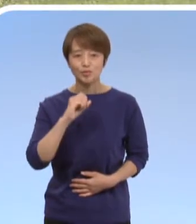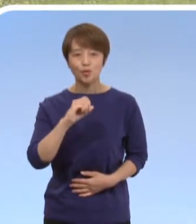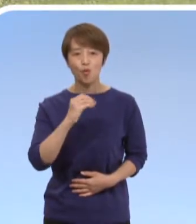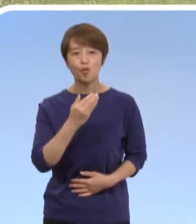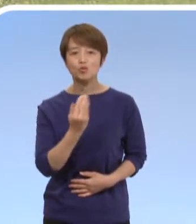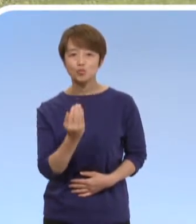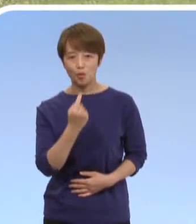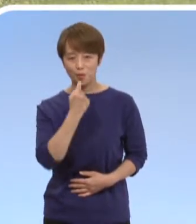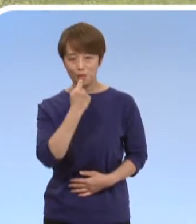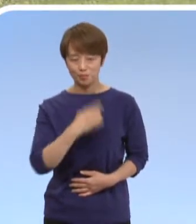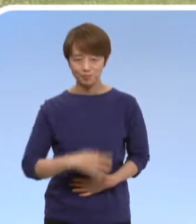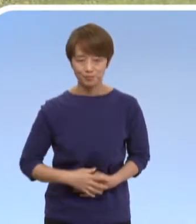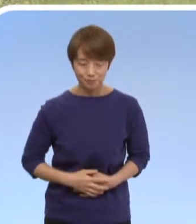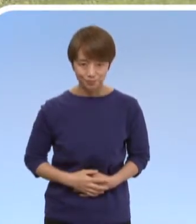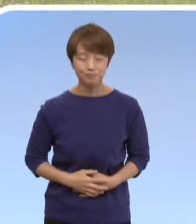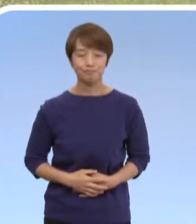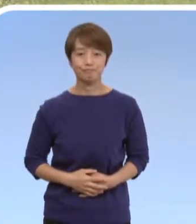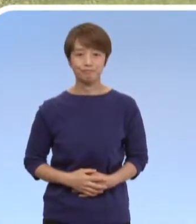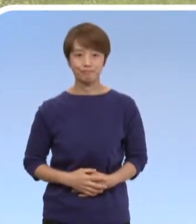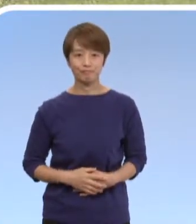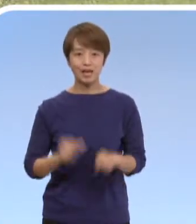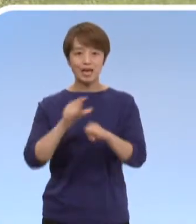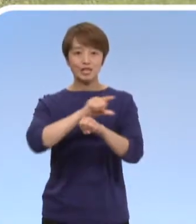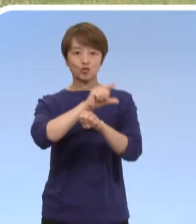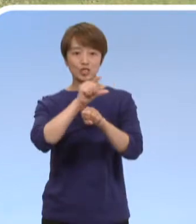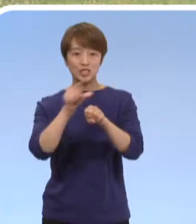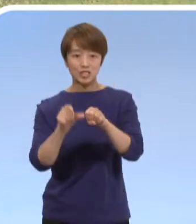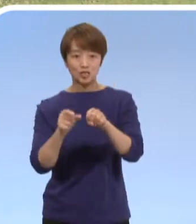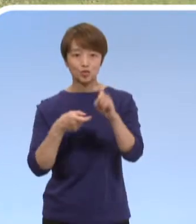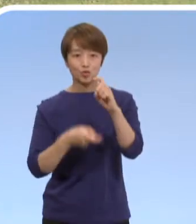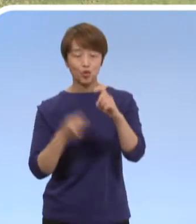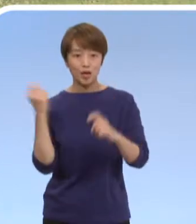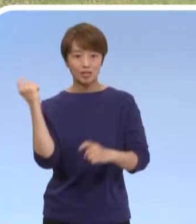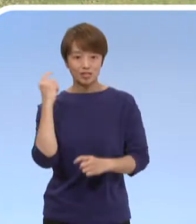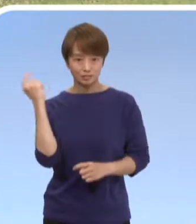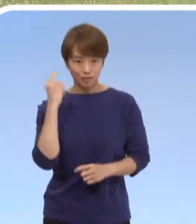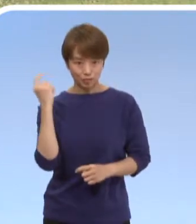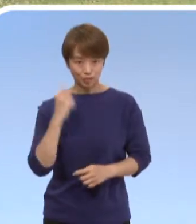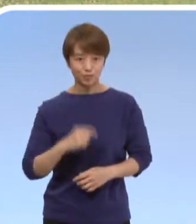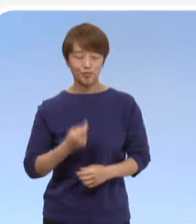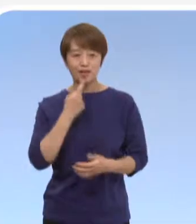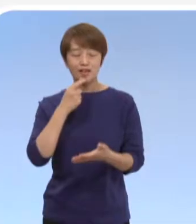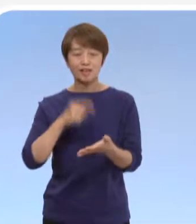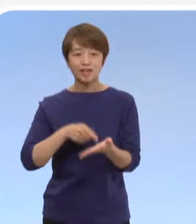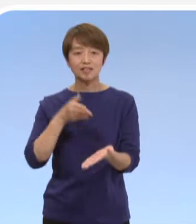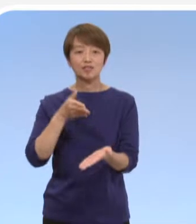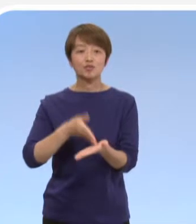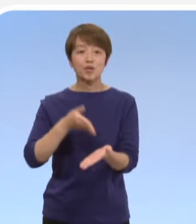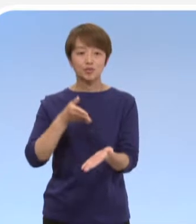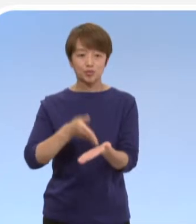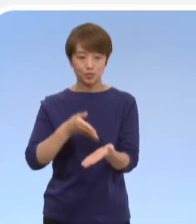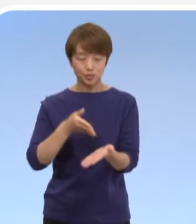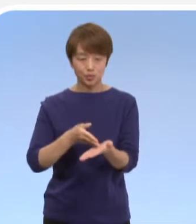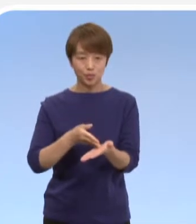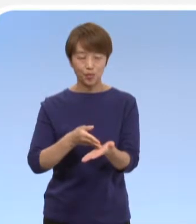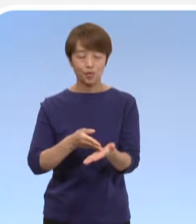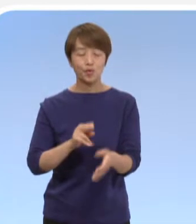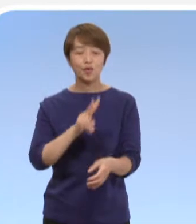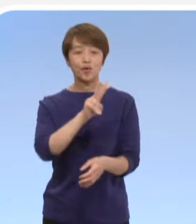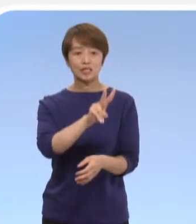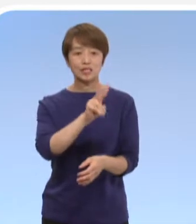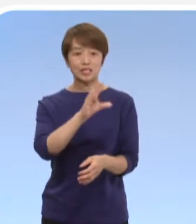します。大久保智之です。最近よく SDGs という言葉を聞きますが、簡単に説明します